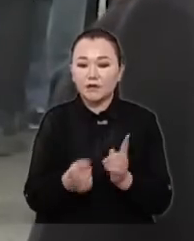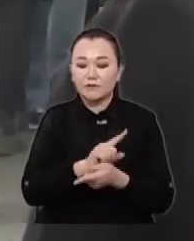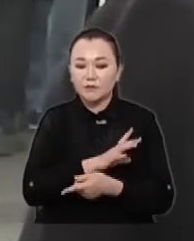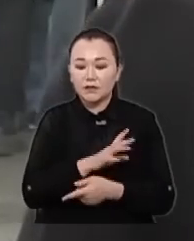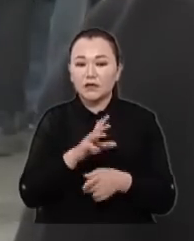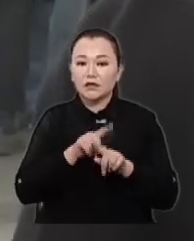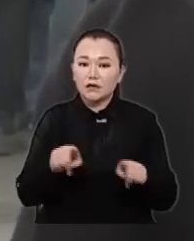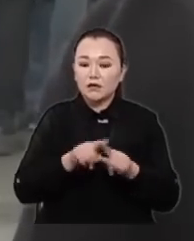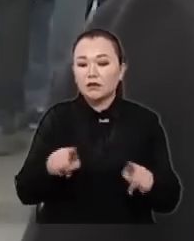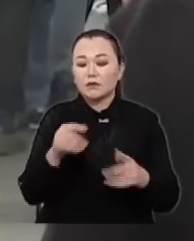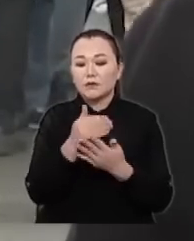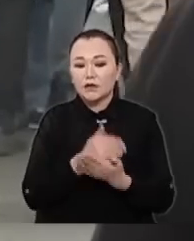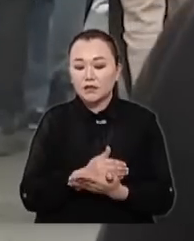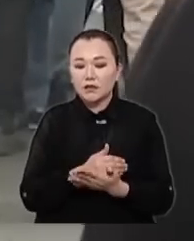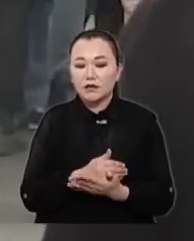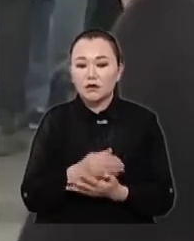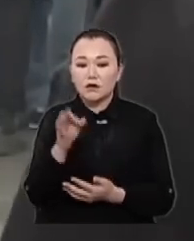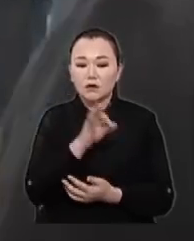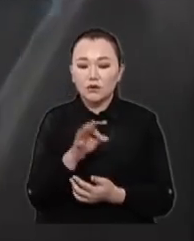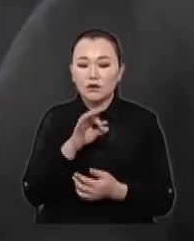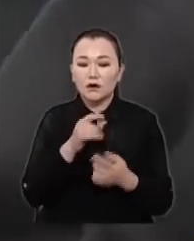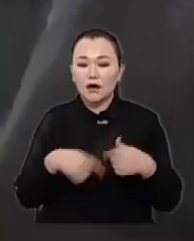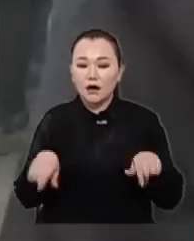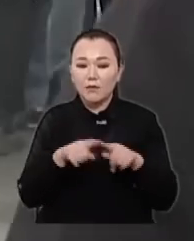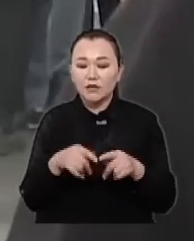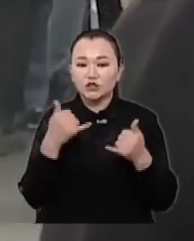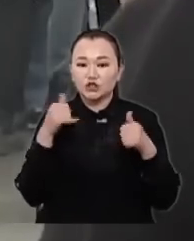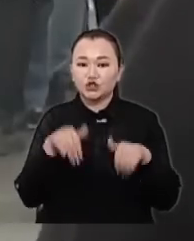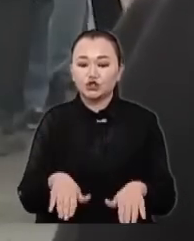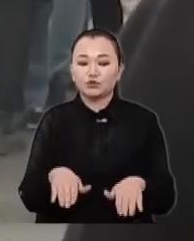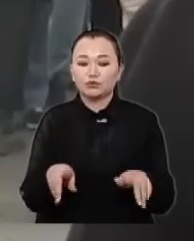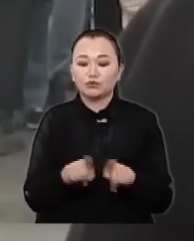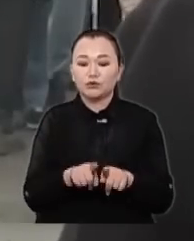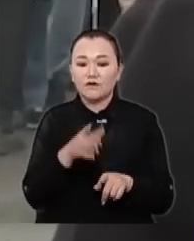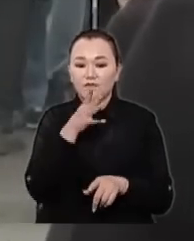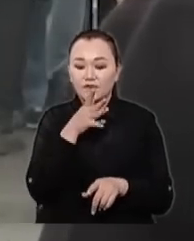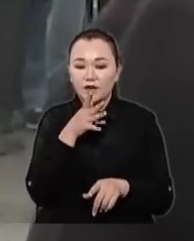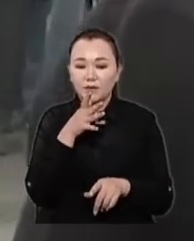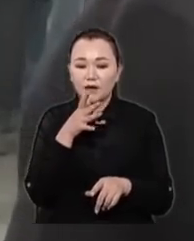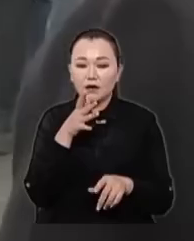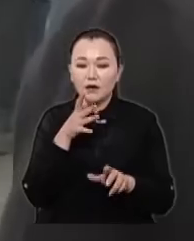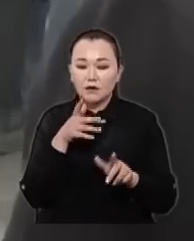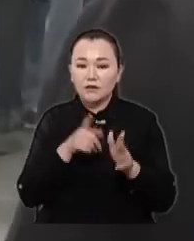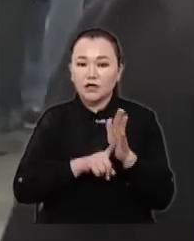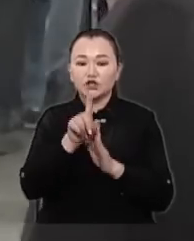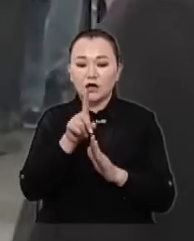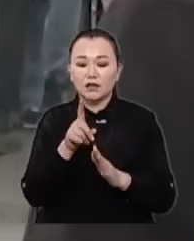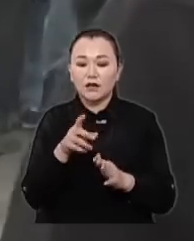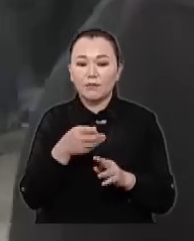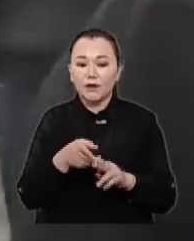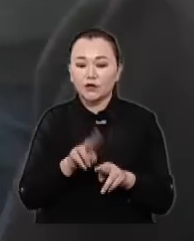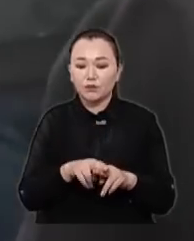Сайлауалды үгіт насихат несі компаниясы енді шешуші сондай кезекке келіп отыр. Сол